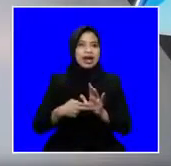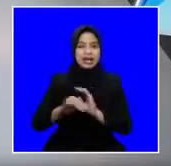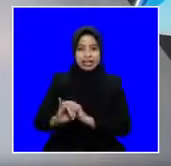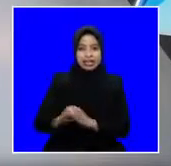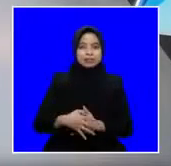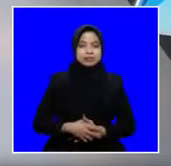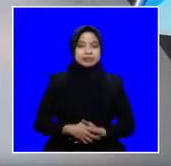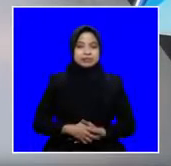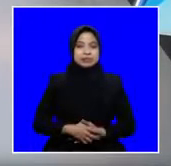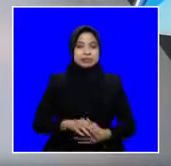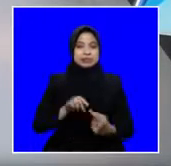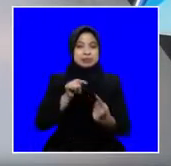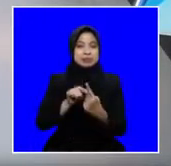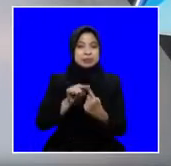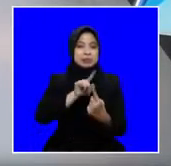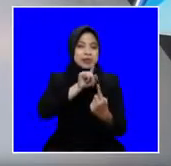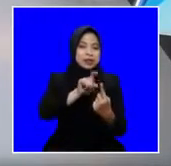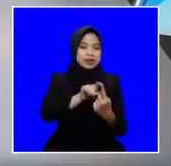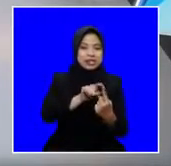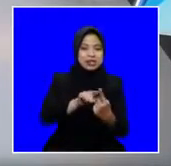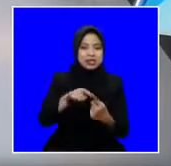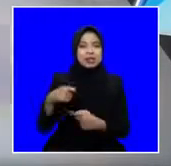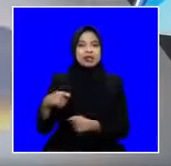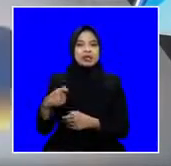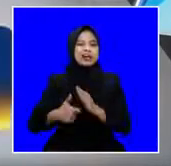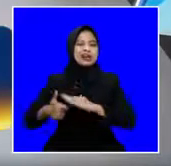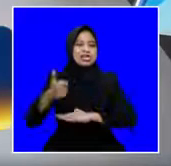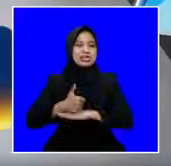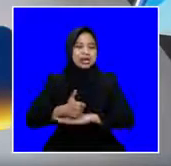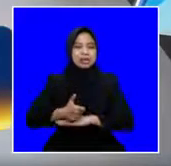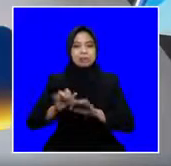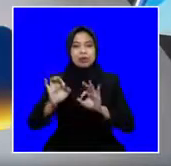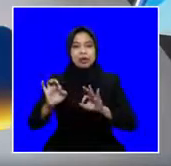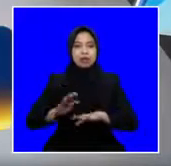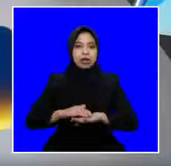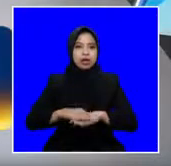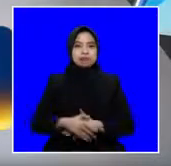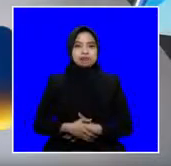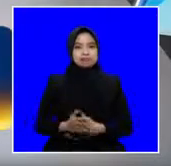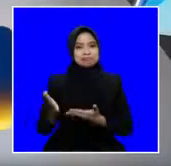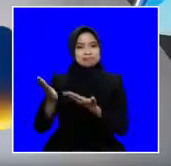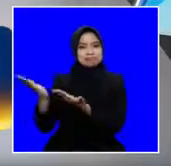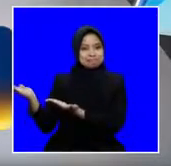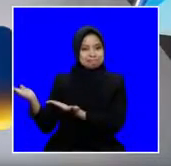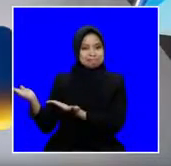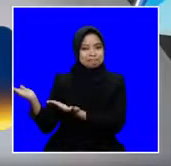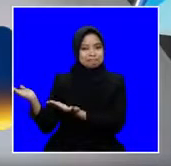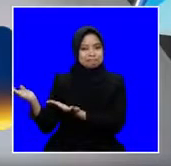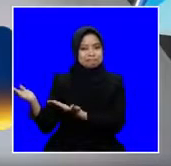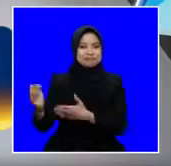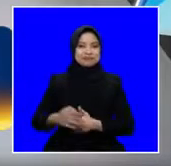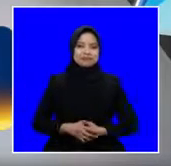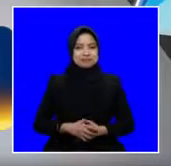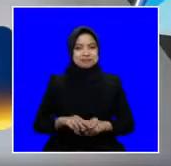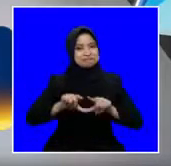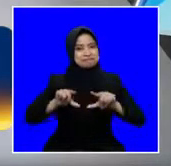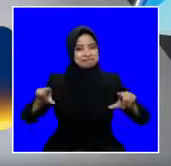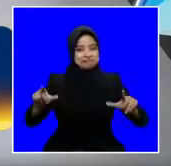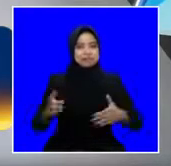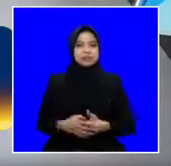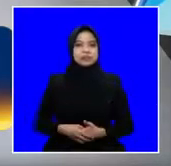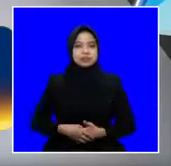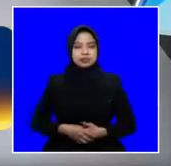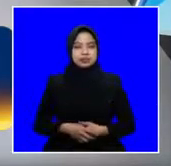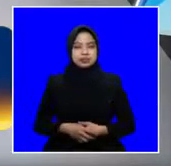Harapan. Pertanyaan ini ditujukan kepada Dirjen Kebudayaan Bapak Hilmar Farid. Pak, katanya bagaimana bentuk perluasan program LPDP